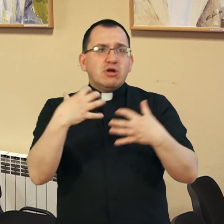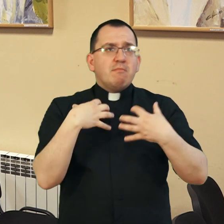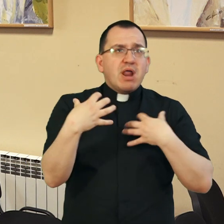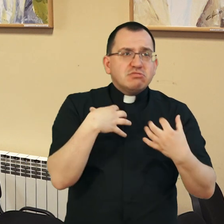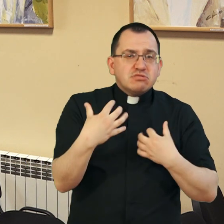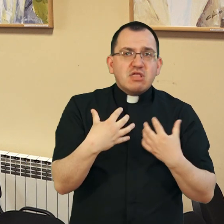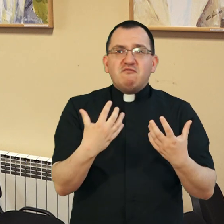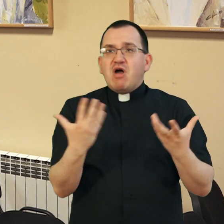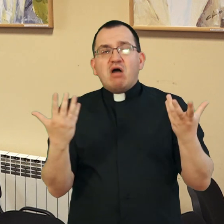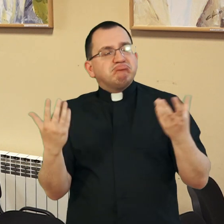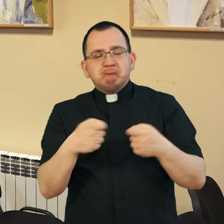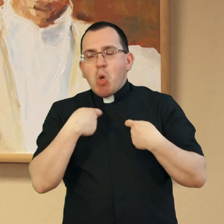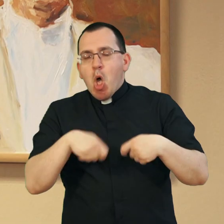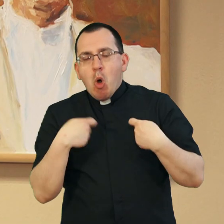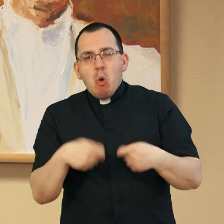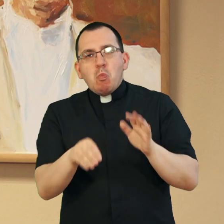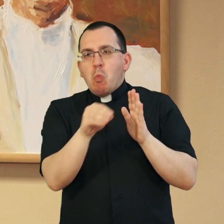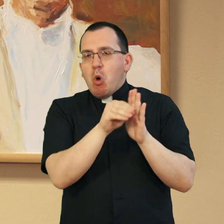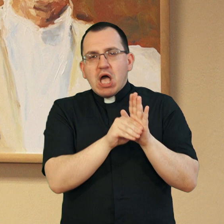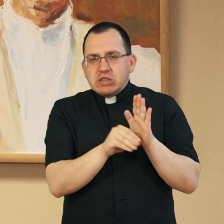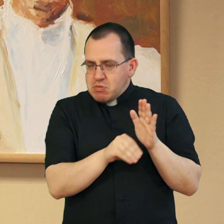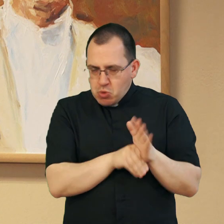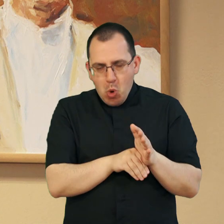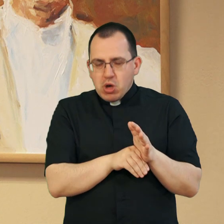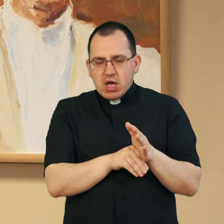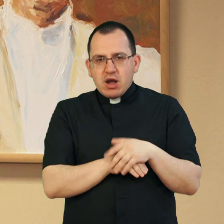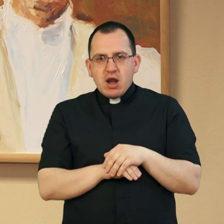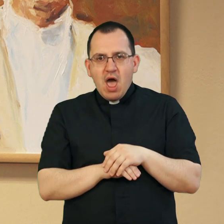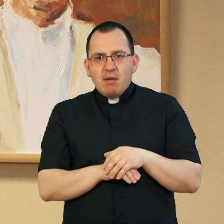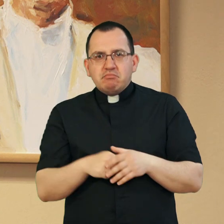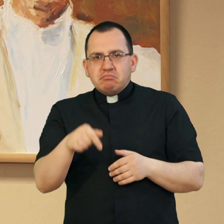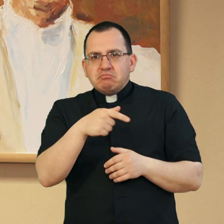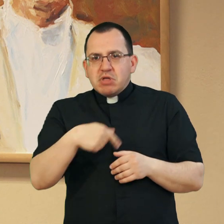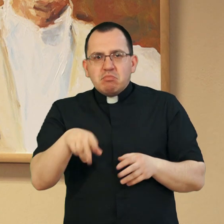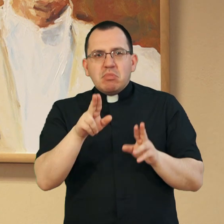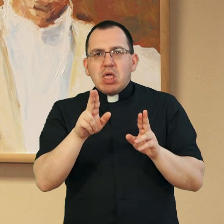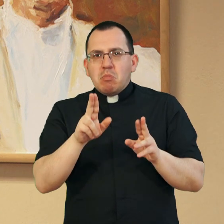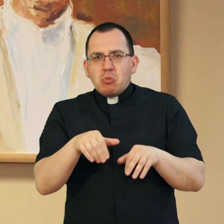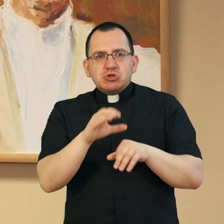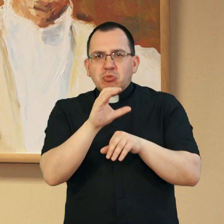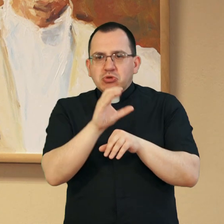kazališnih. Dakle, jedan bogat život kojim smo nastojali župu i